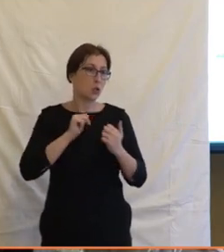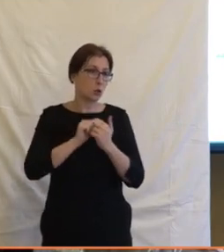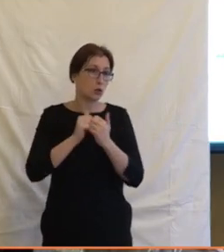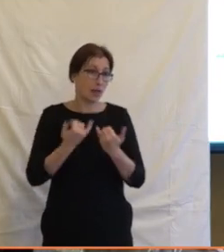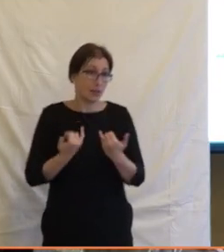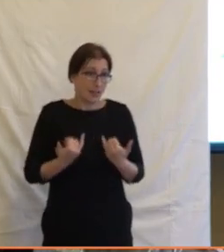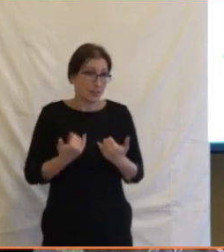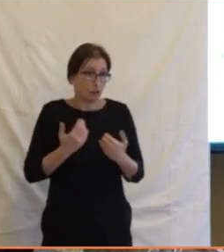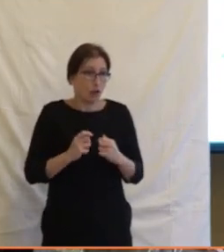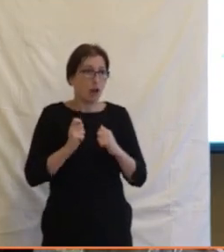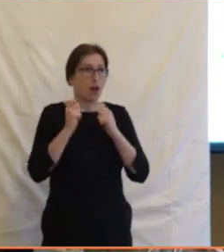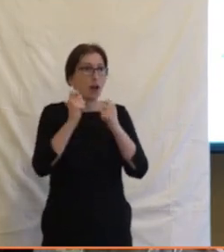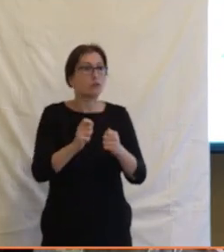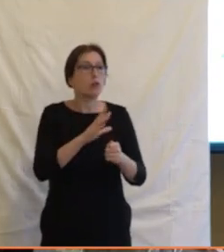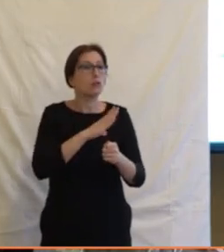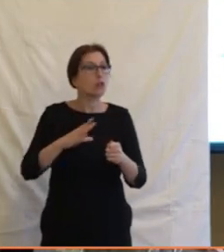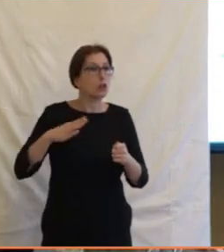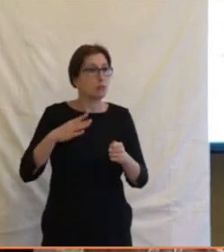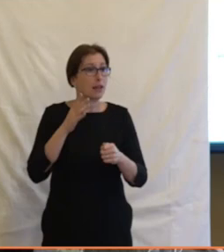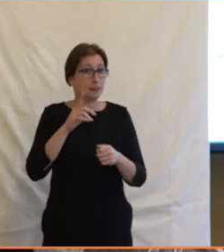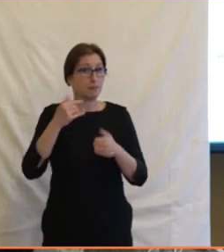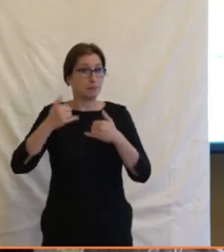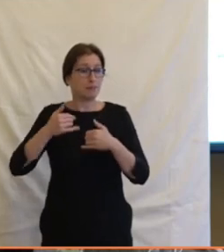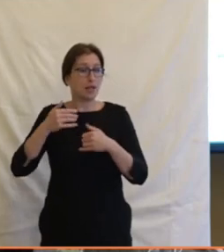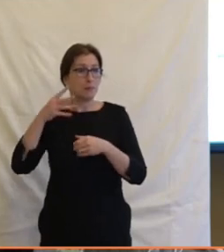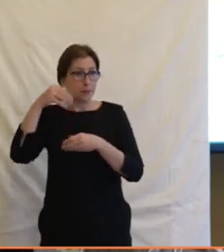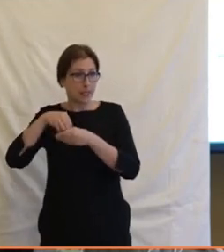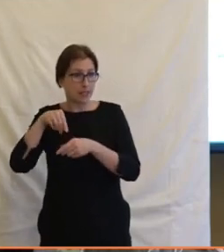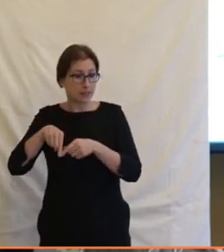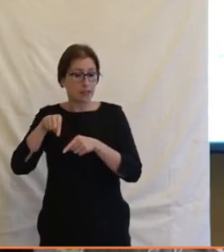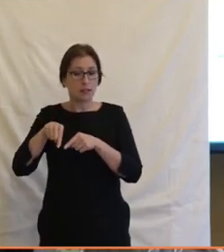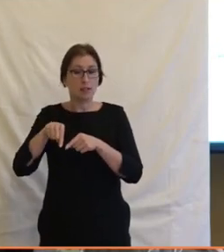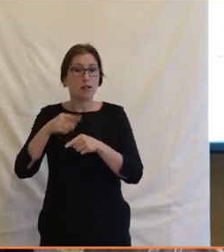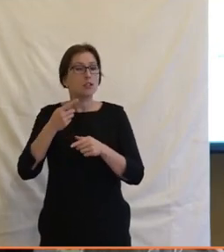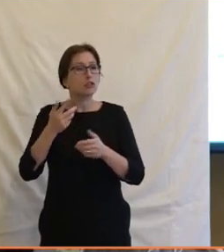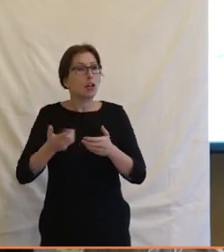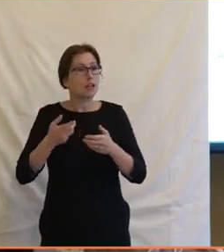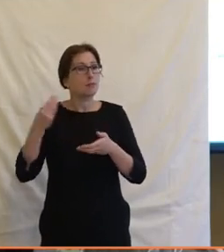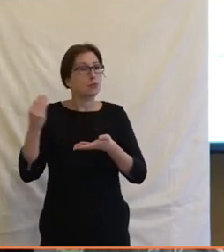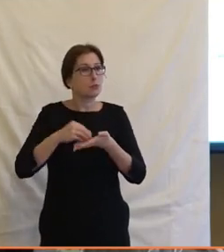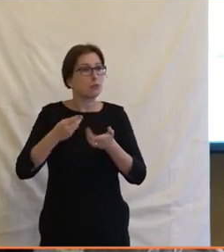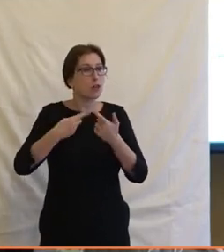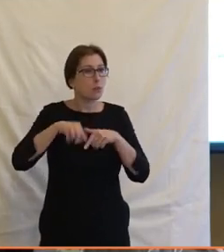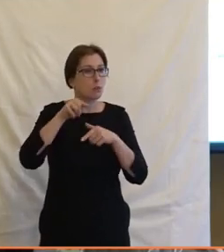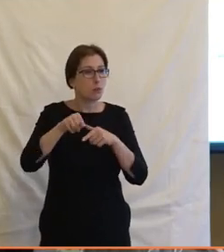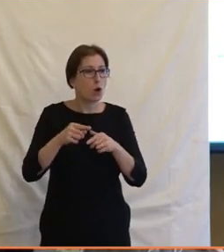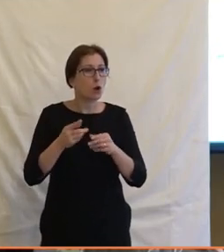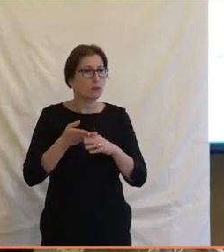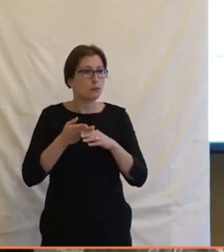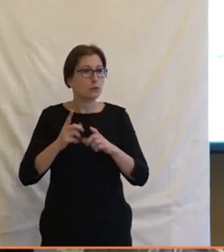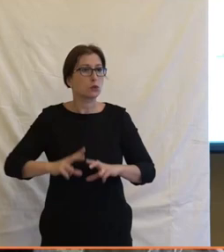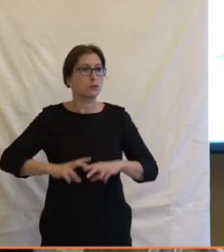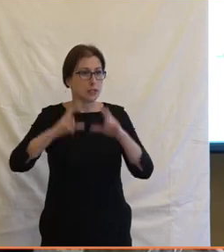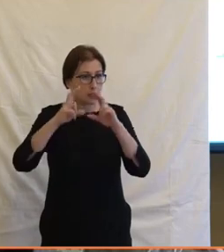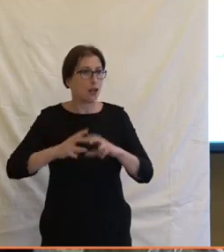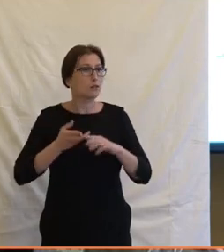teďka žádám do toho ukázkového bytu právě o příspěvek na stropní zvedací systém a čekám už rok